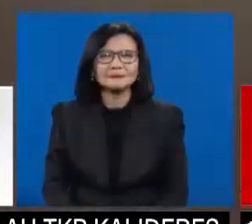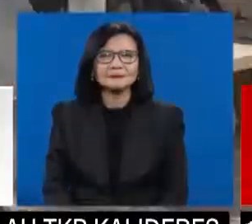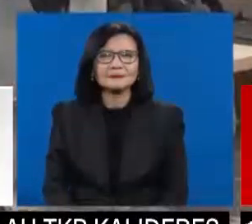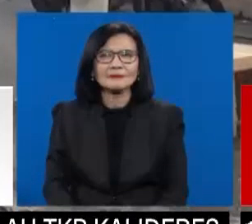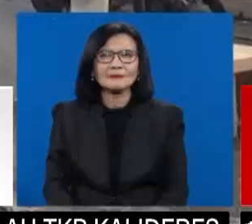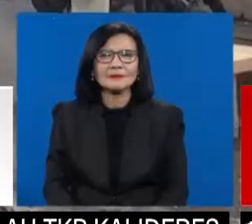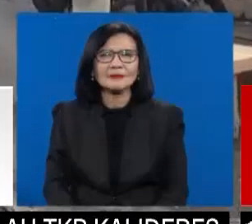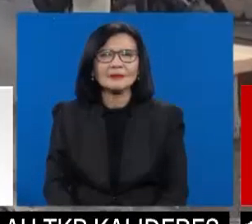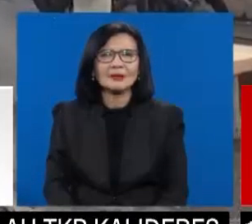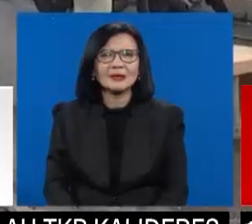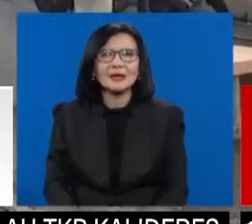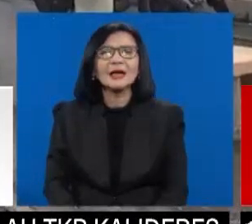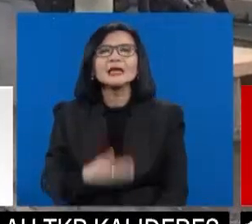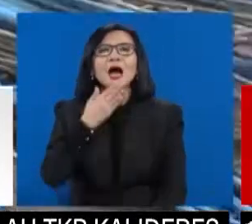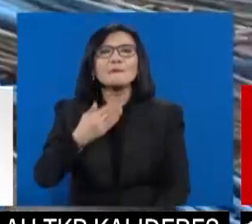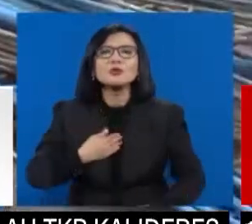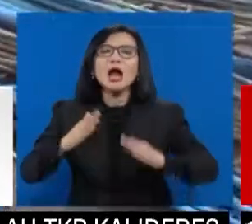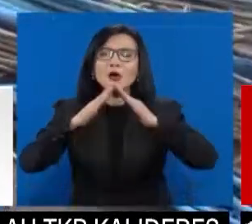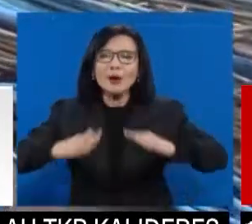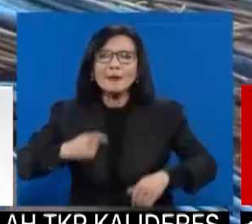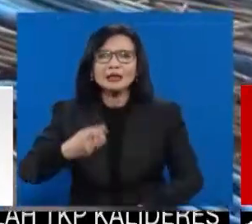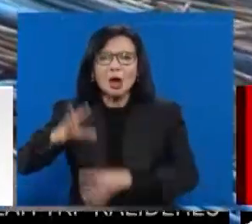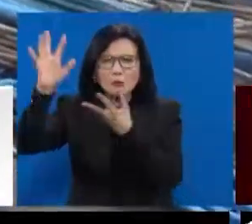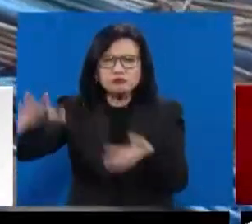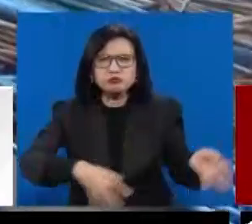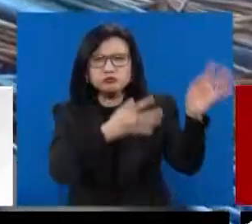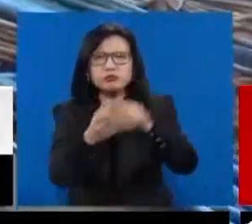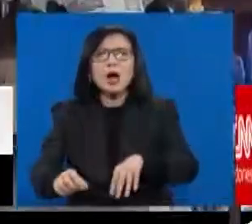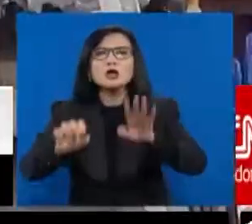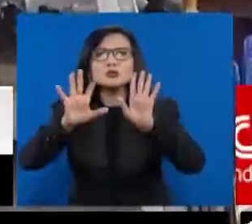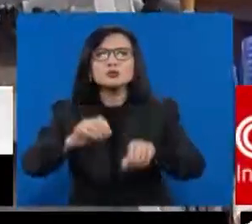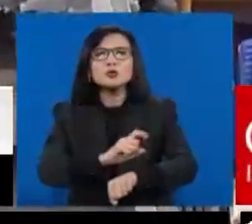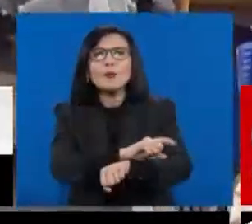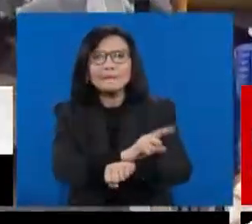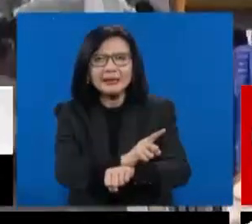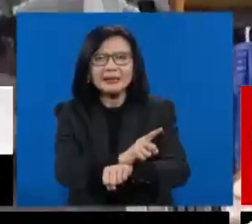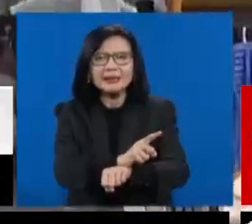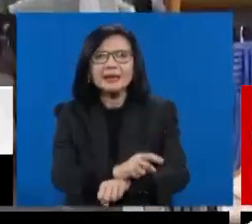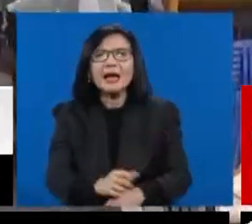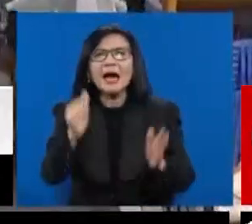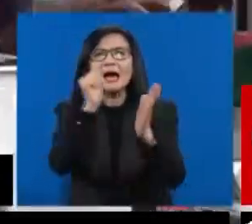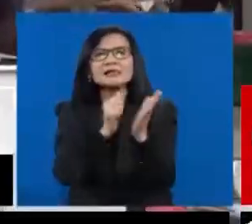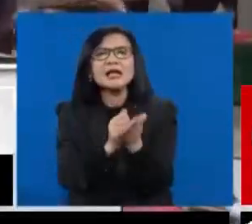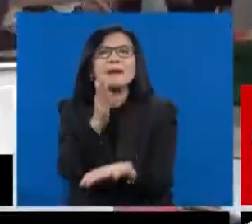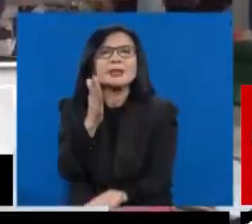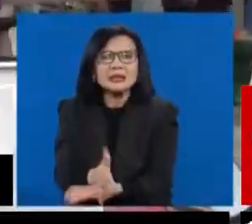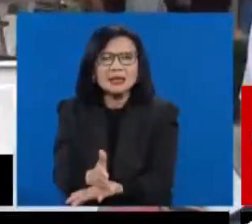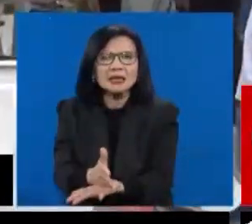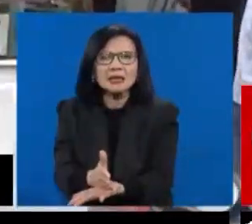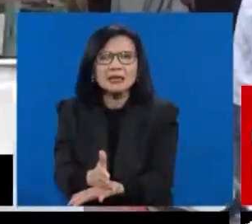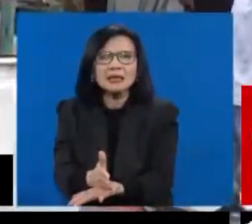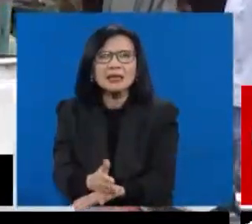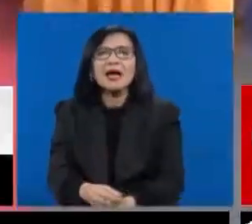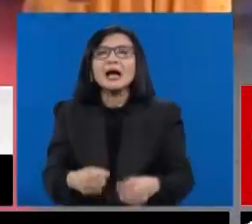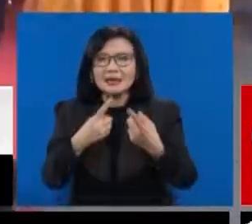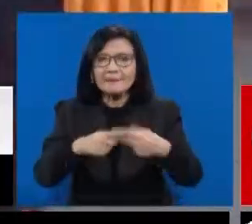Mangku Hajat yang juga pemilik rumah menuturkan, angin kencang berlangsung 10 menit dan sempat menghentikan acara pesta. Acara pernikahan dilanjutkan